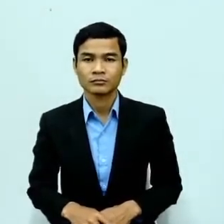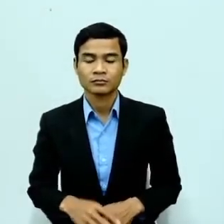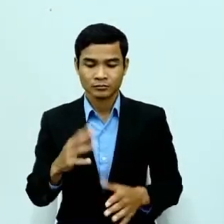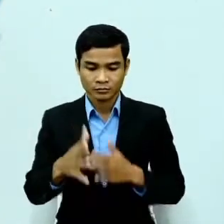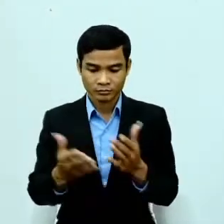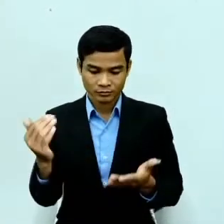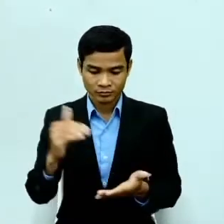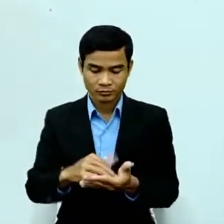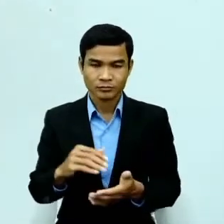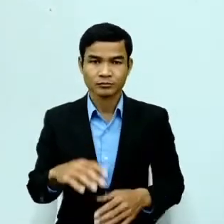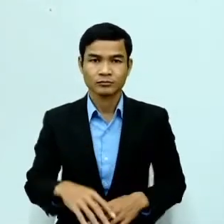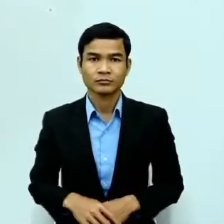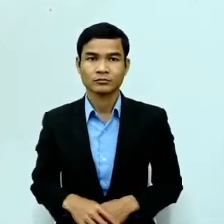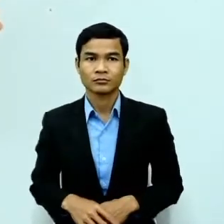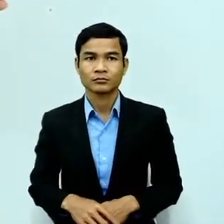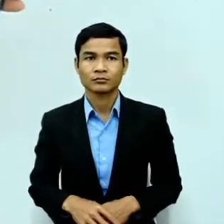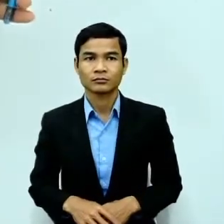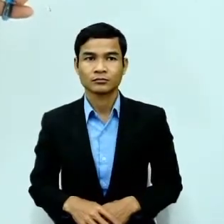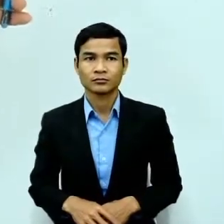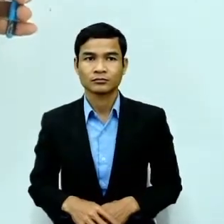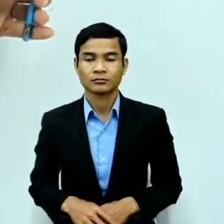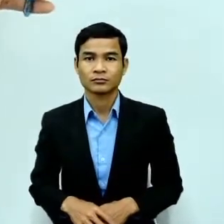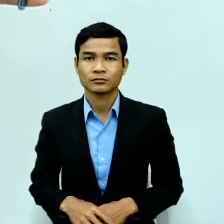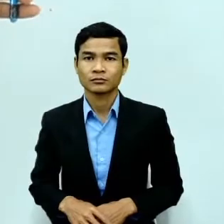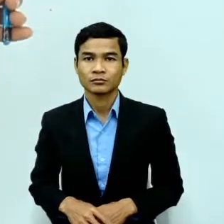ăn một đồng tiết